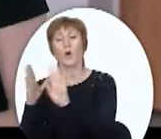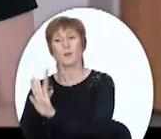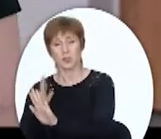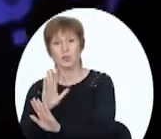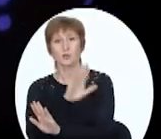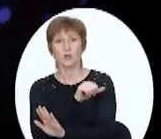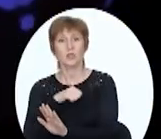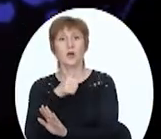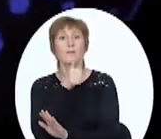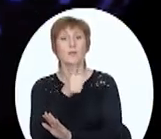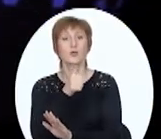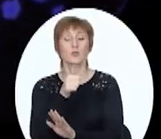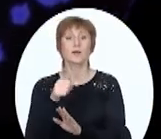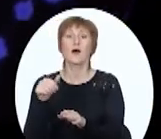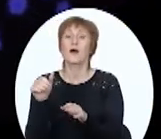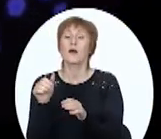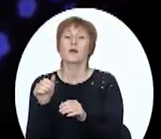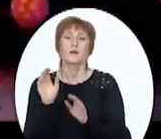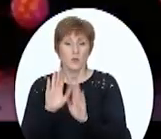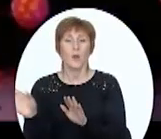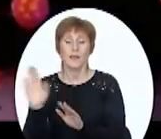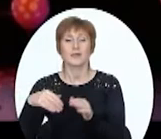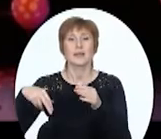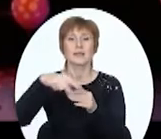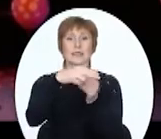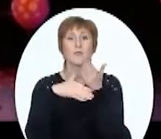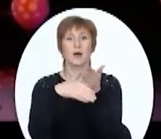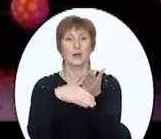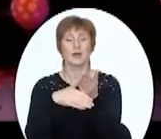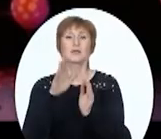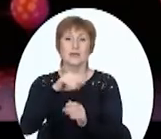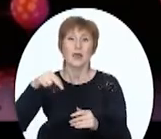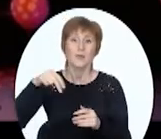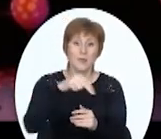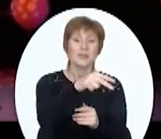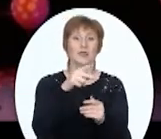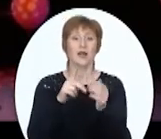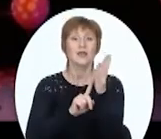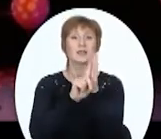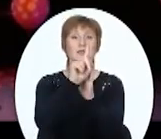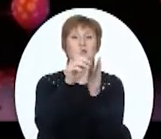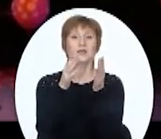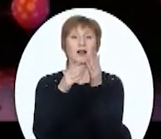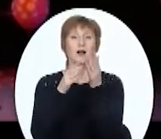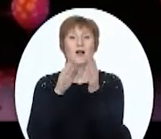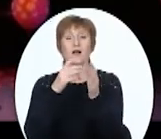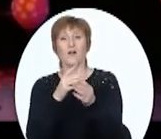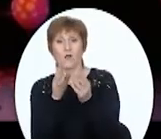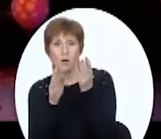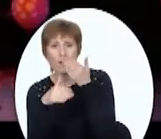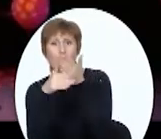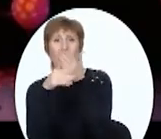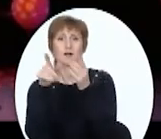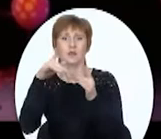распутаться». «Лариса Петровна!» Я говорю: «Все, иди». И она побежала и стала ему прямо в характере, она